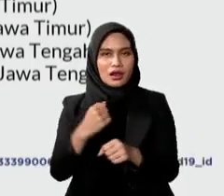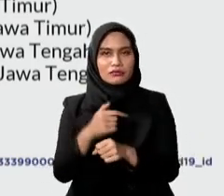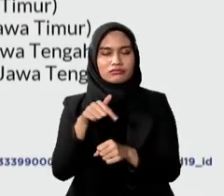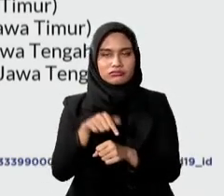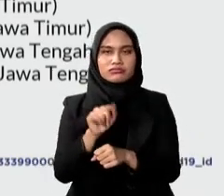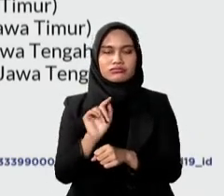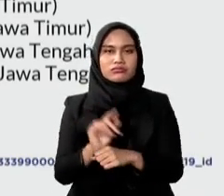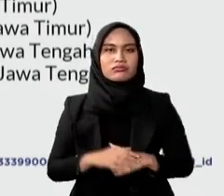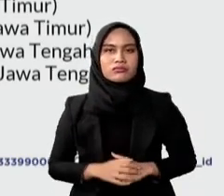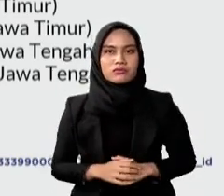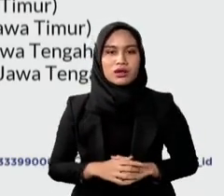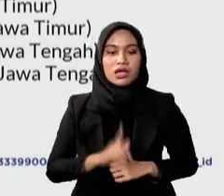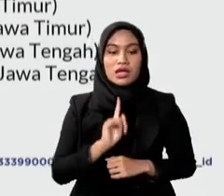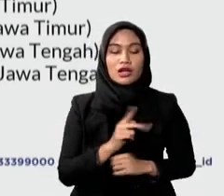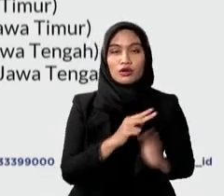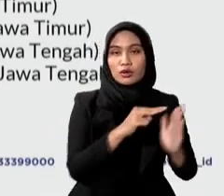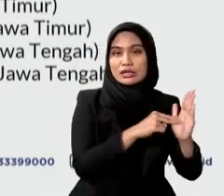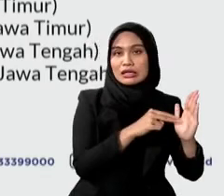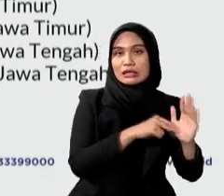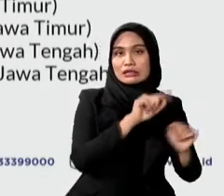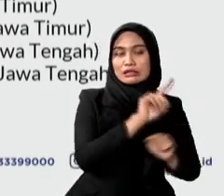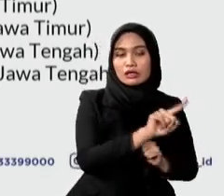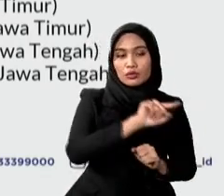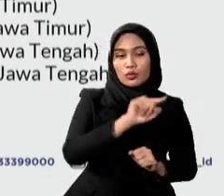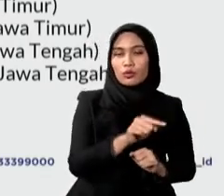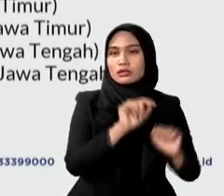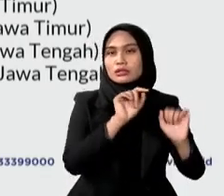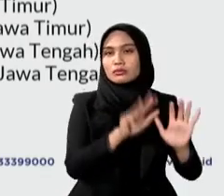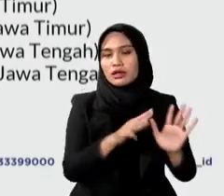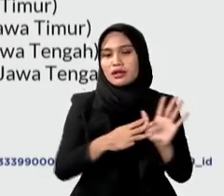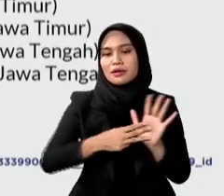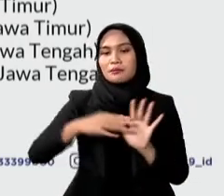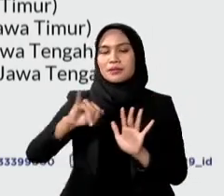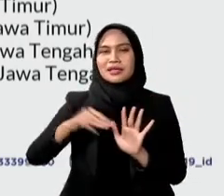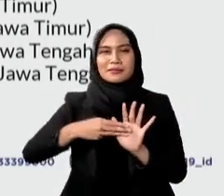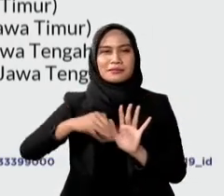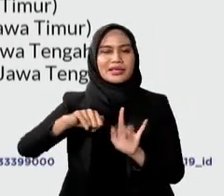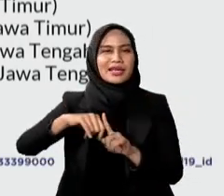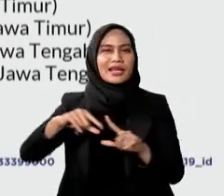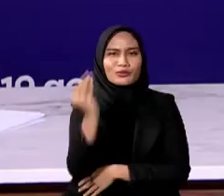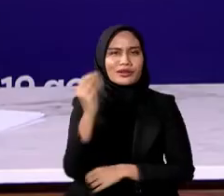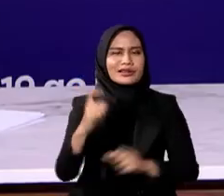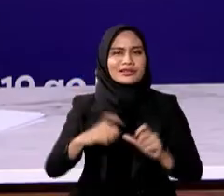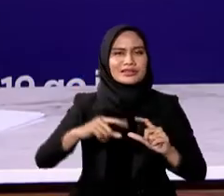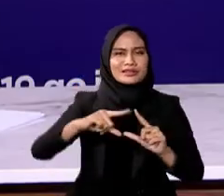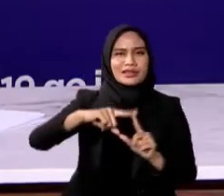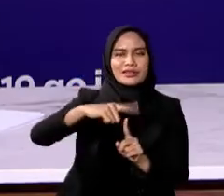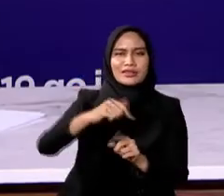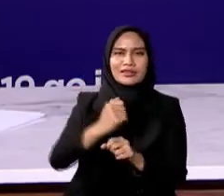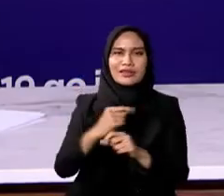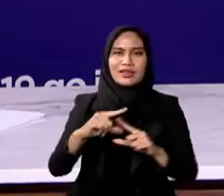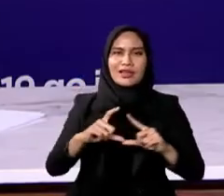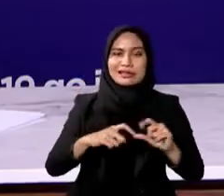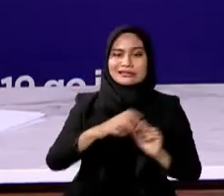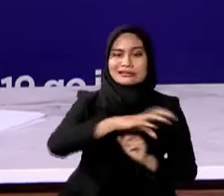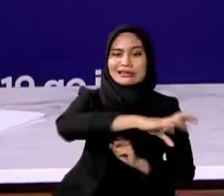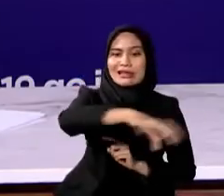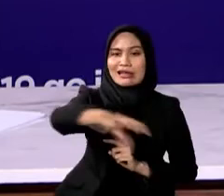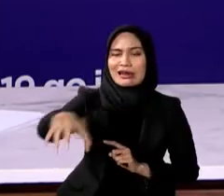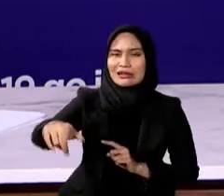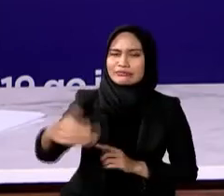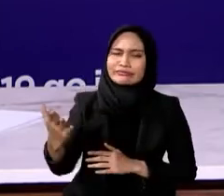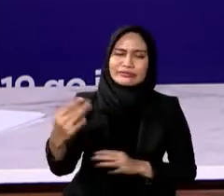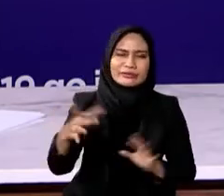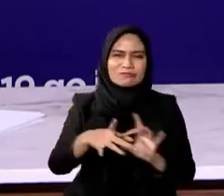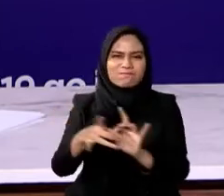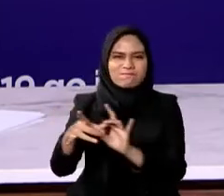Lampung. Sedangkan skor 1,9 yaitu Mimika di Papua, Ngawi di Jawa Tengah pemudik, dengan memastikan